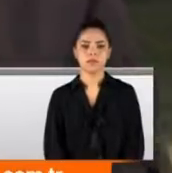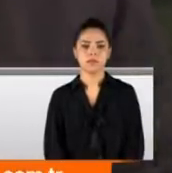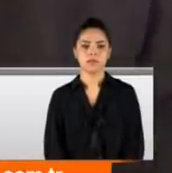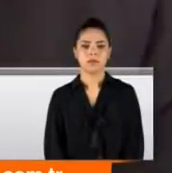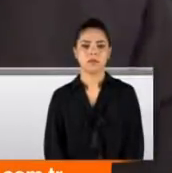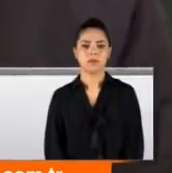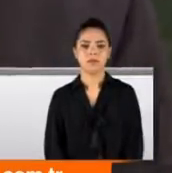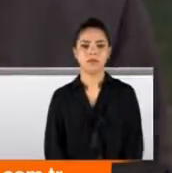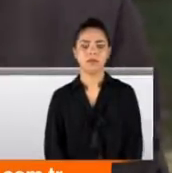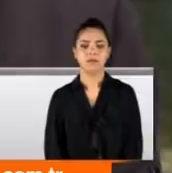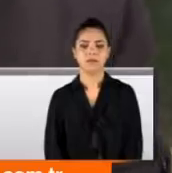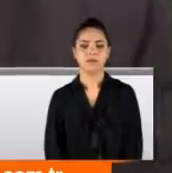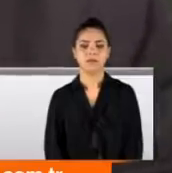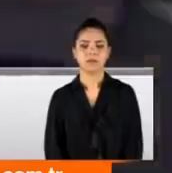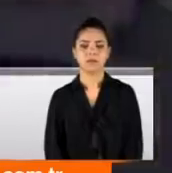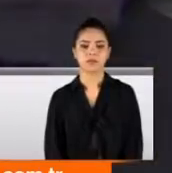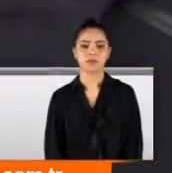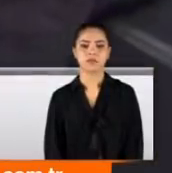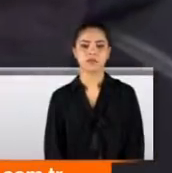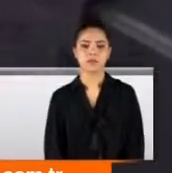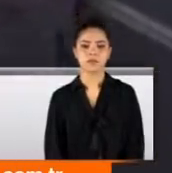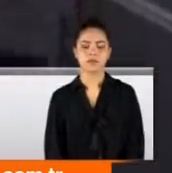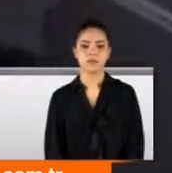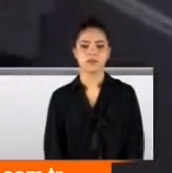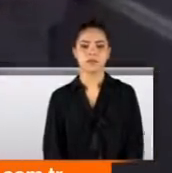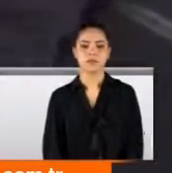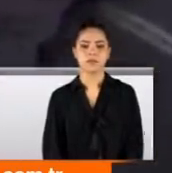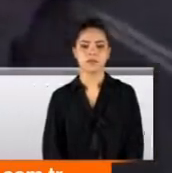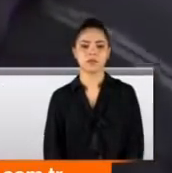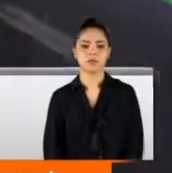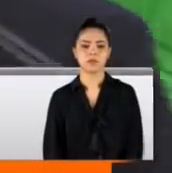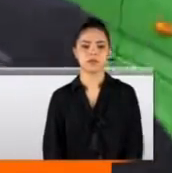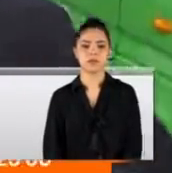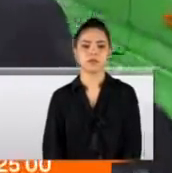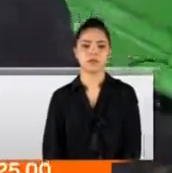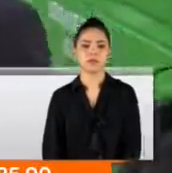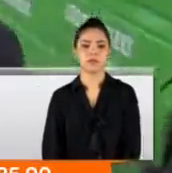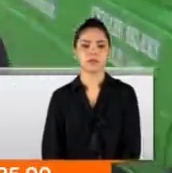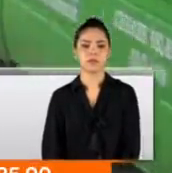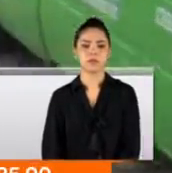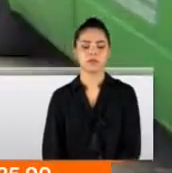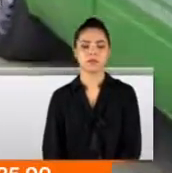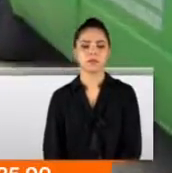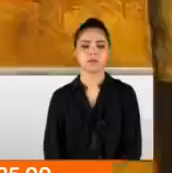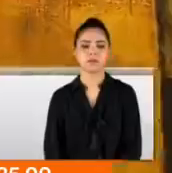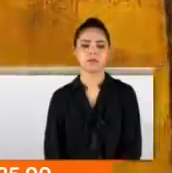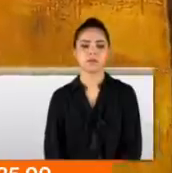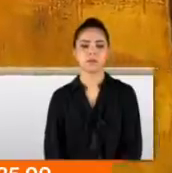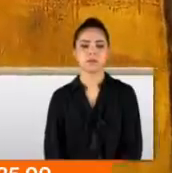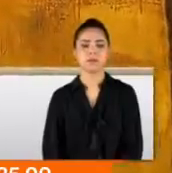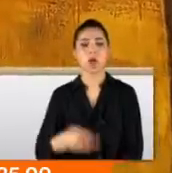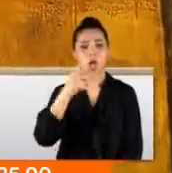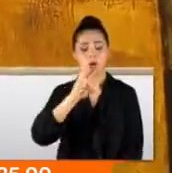Enerji içeceği bu yaşta herkes içebilir. Ne oldu belli değil. İçiyor mu enerji içeceği? İçiyordu ama çok değil. Herkes kadar. Ben de içiyorum.